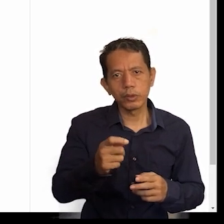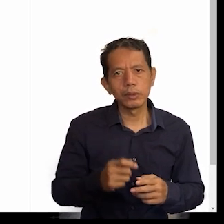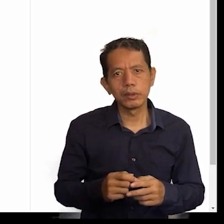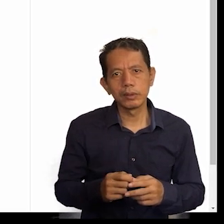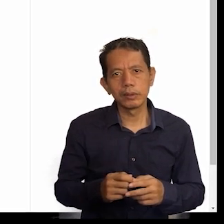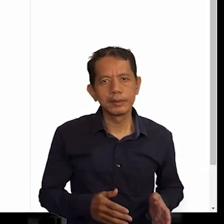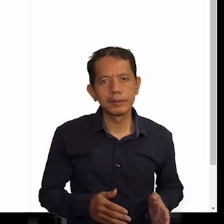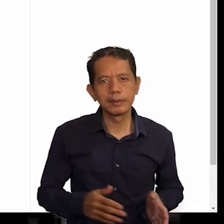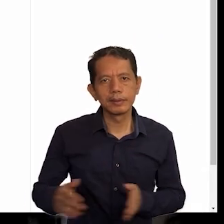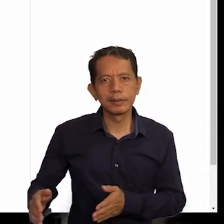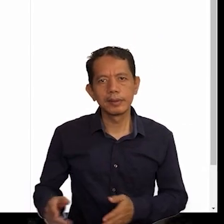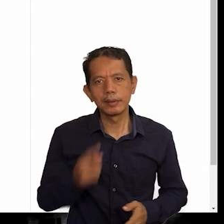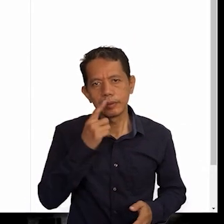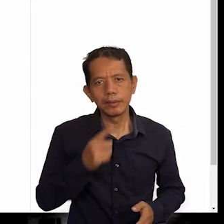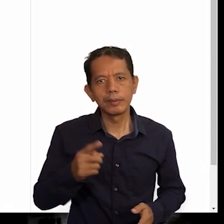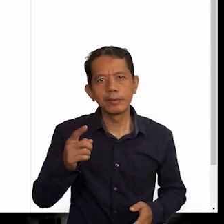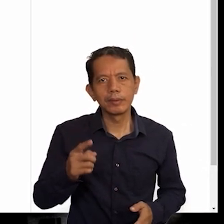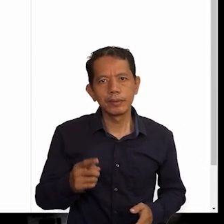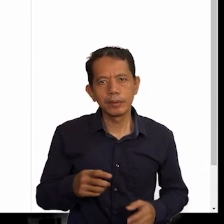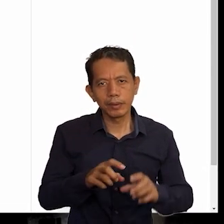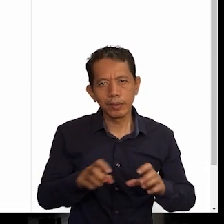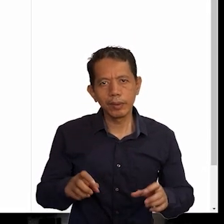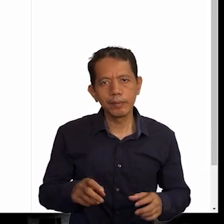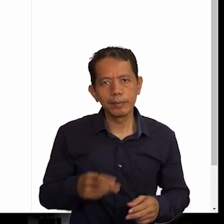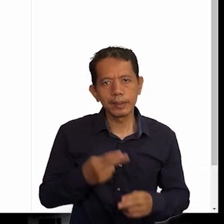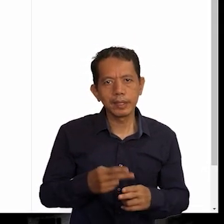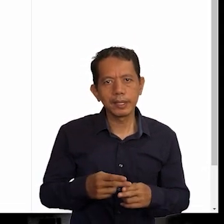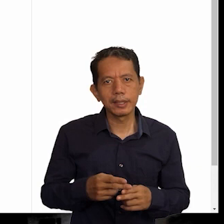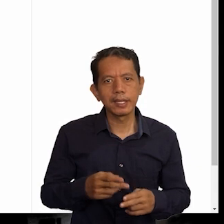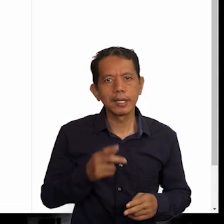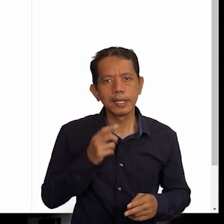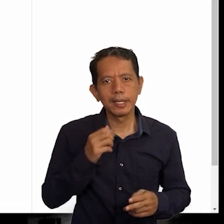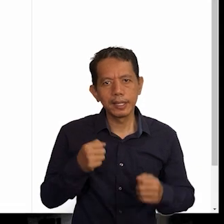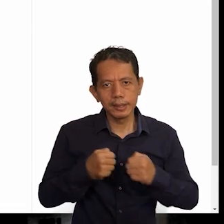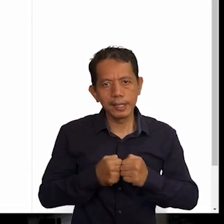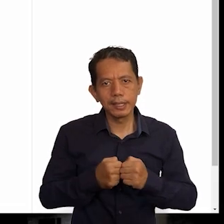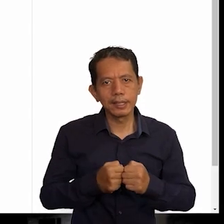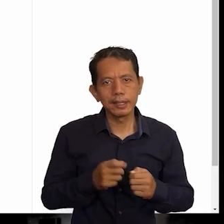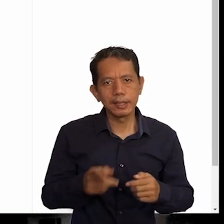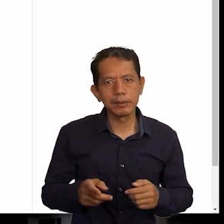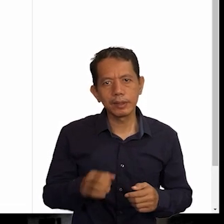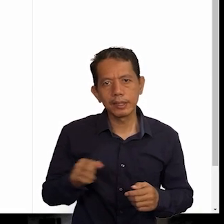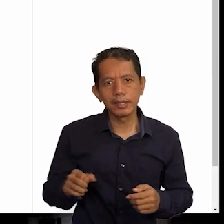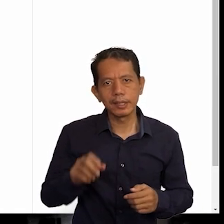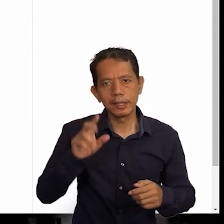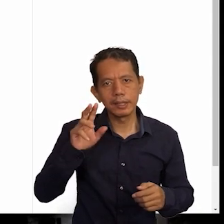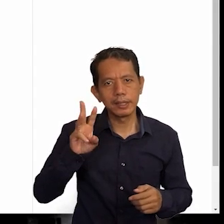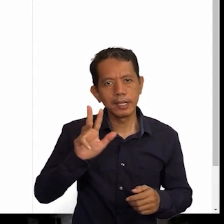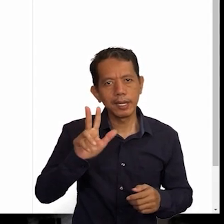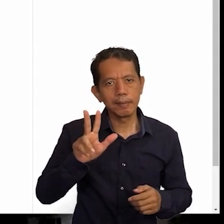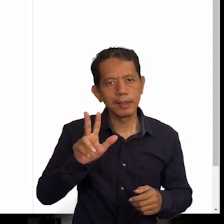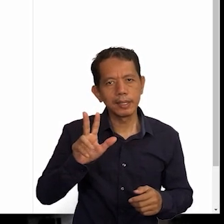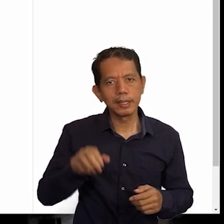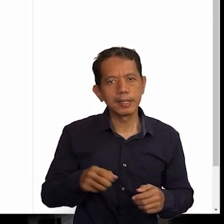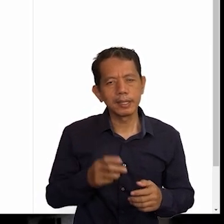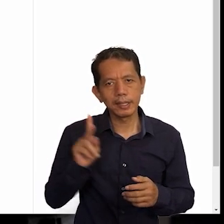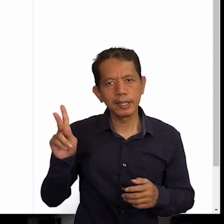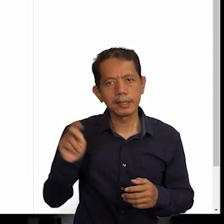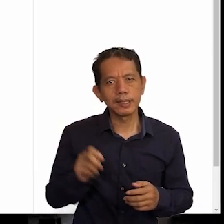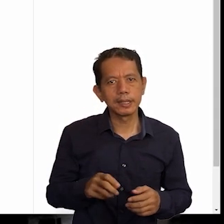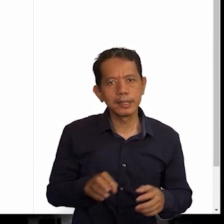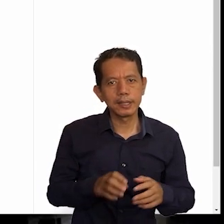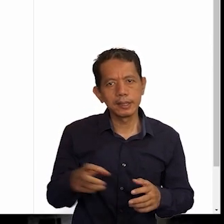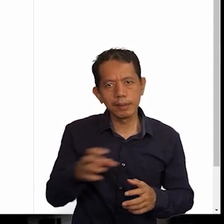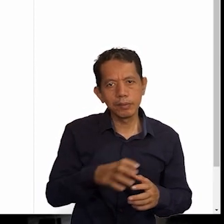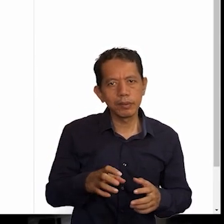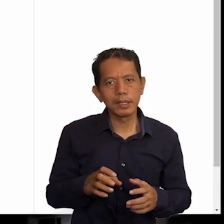Kemudian, untuk kolom kata sandi, tentukan dengan 8 karakter dengan campuran angka, simbol,